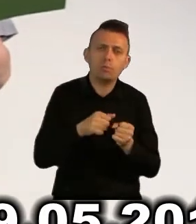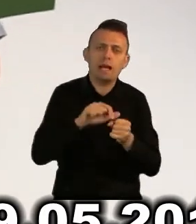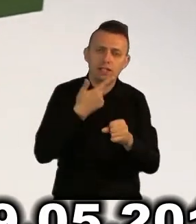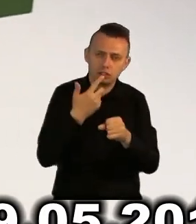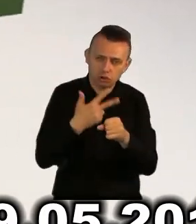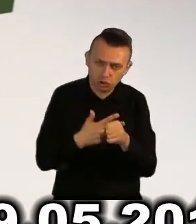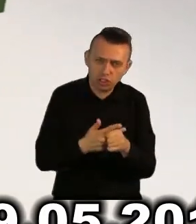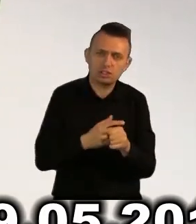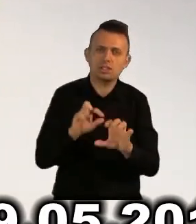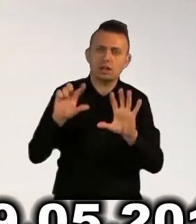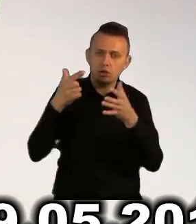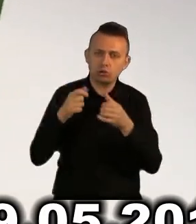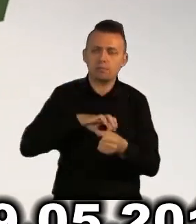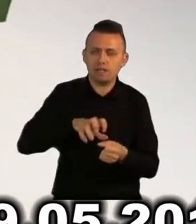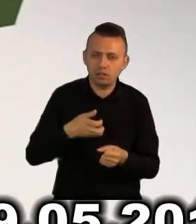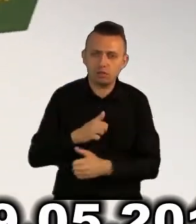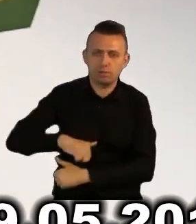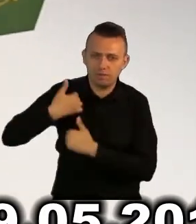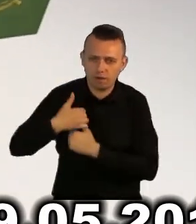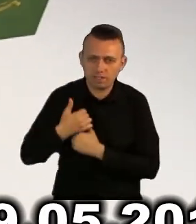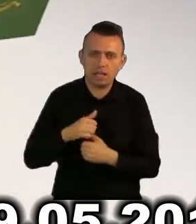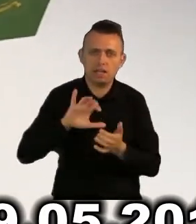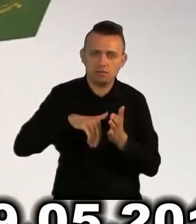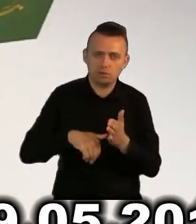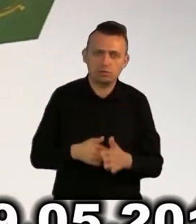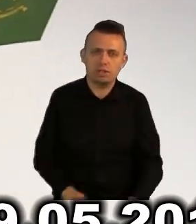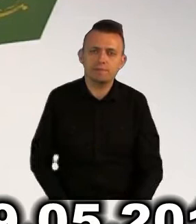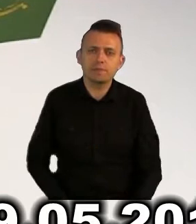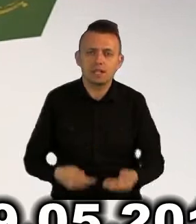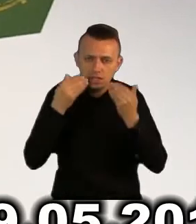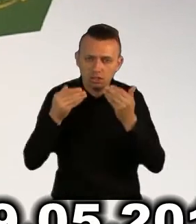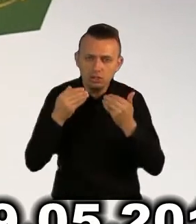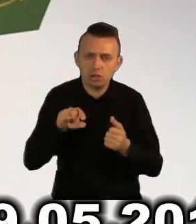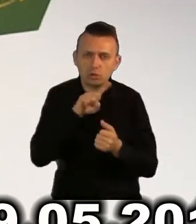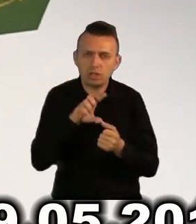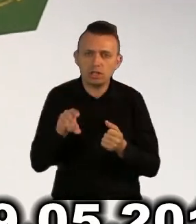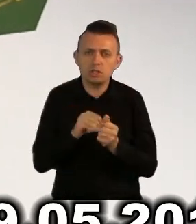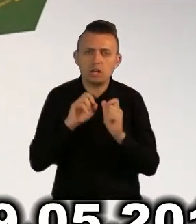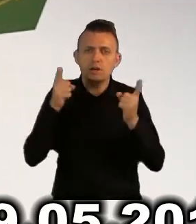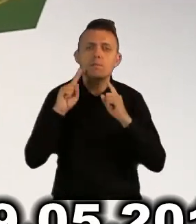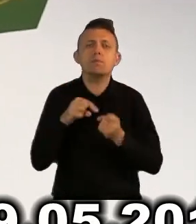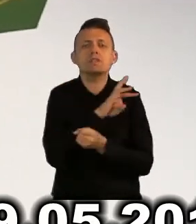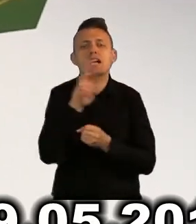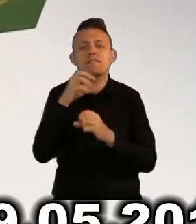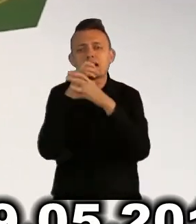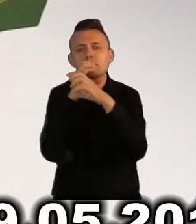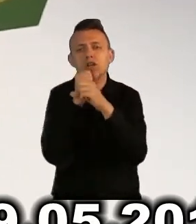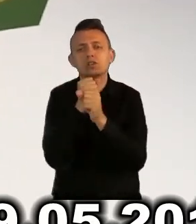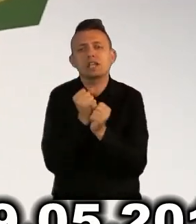Męczyńskiego Pułku Piechoty w Kutnie imieniem księcia Józefa Poniatowskiego. Dziękuję, że muzyka tej